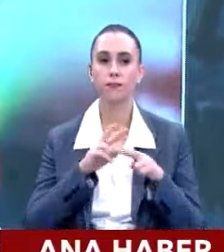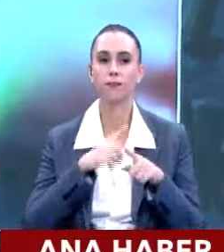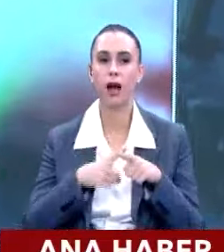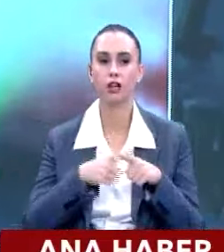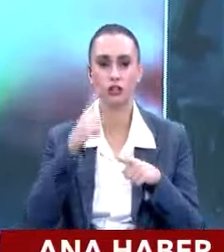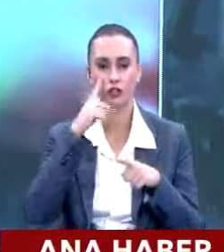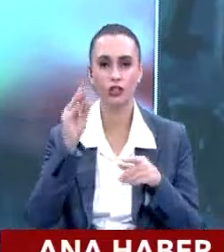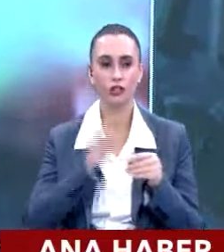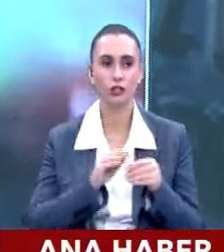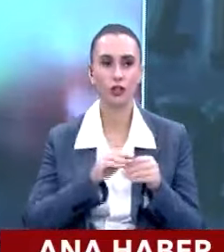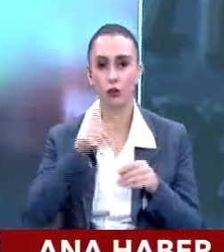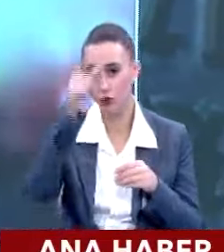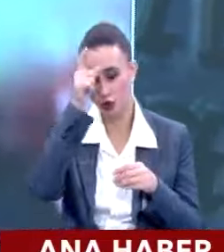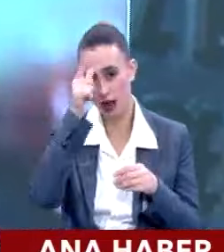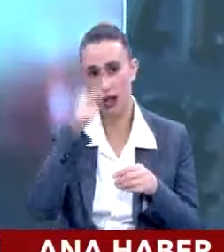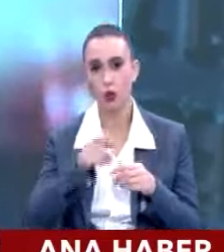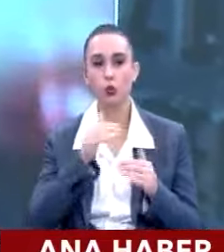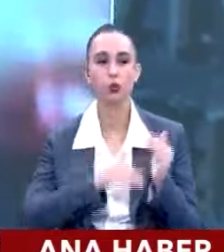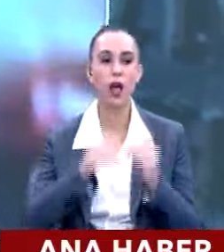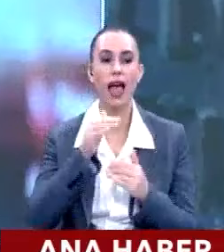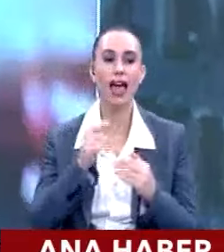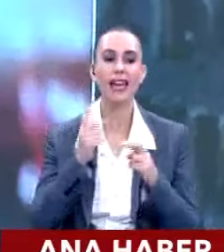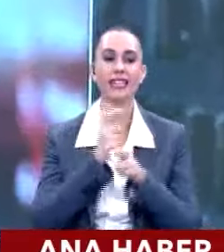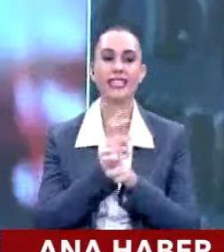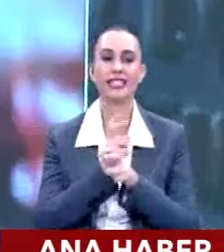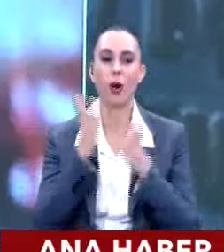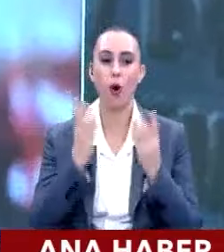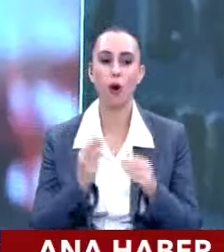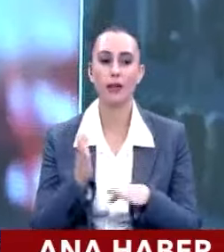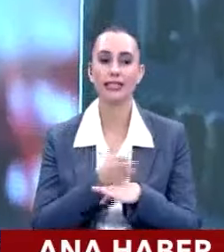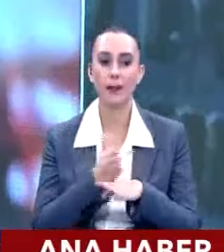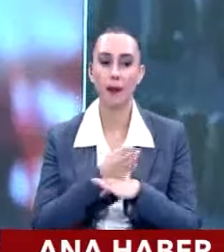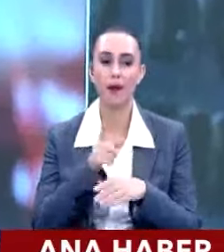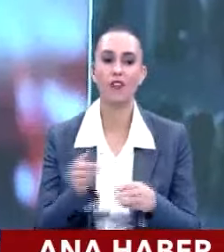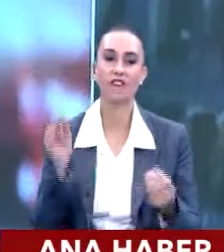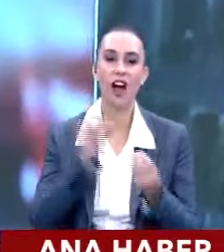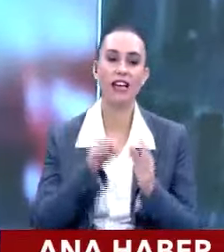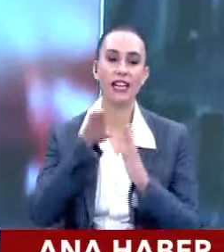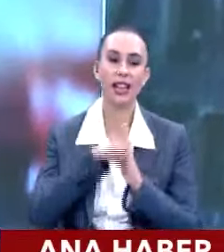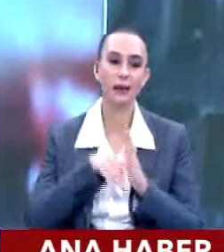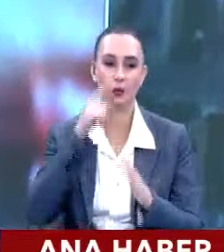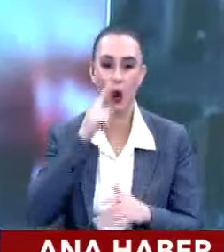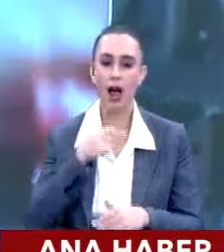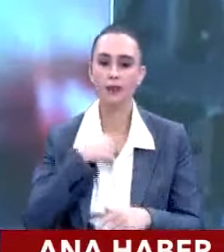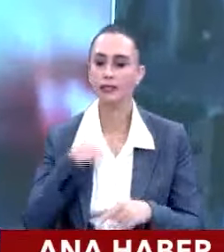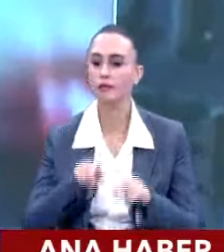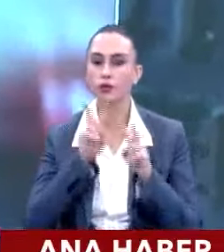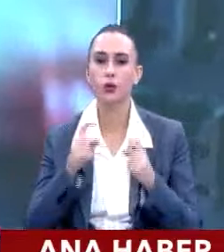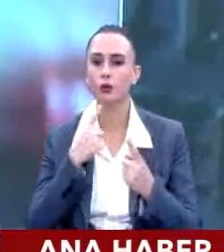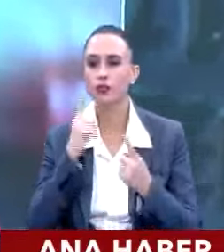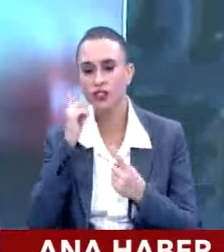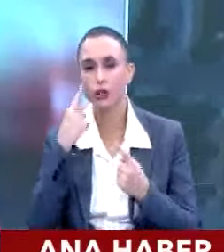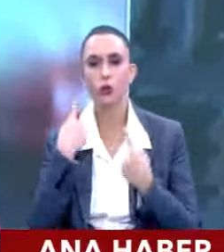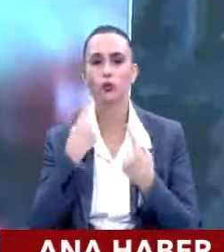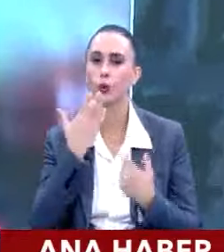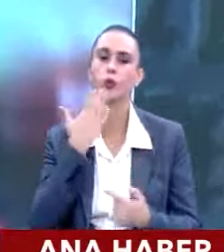Türkiye'deki mevcut koşulların birinci durumda yüksek bir risk oluşturması nedeniyle faiz indirimi şu anda bizim gündemimizde yok dedi.